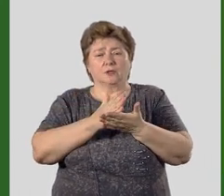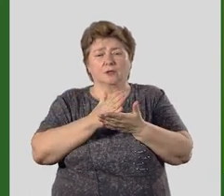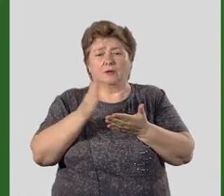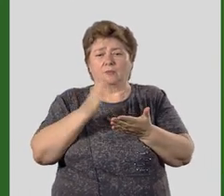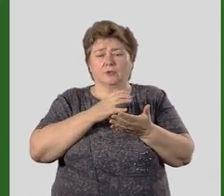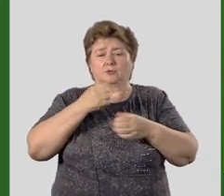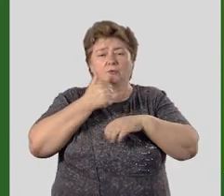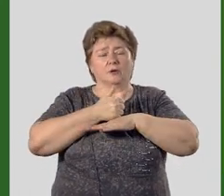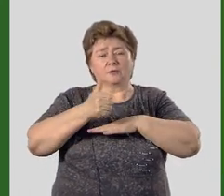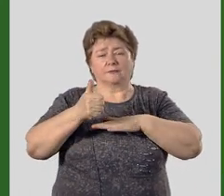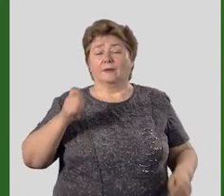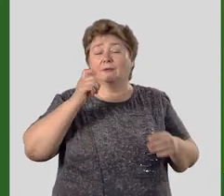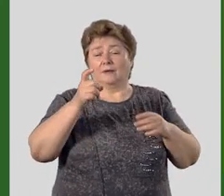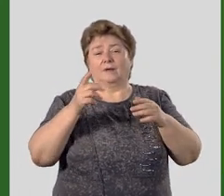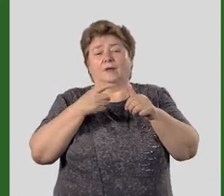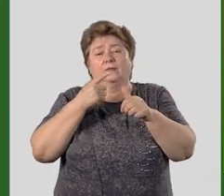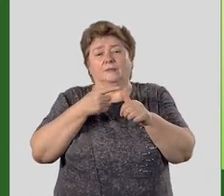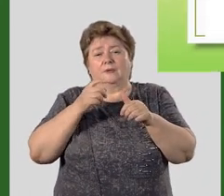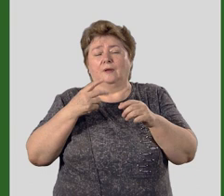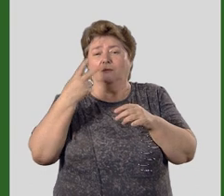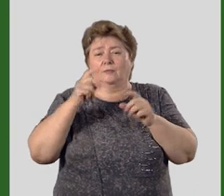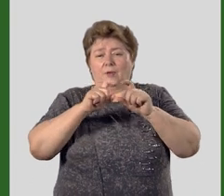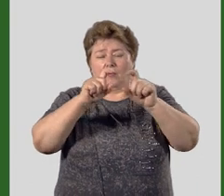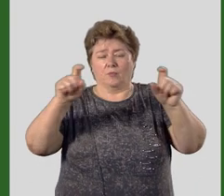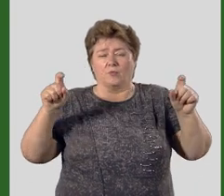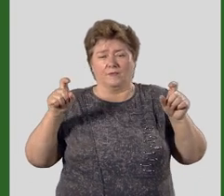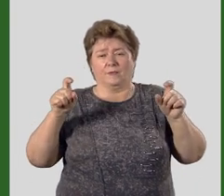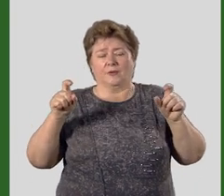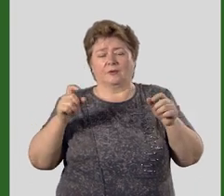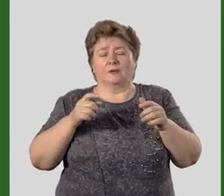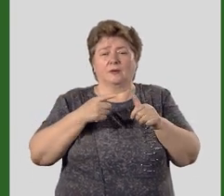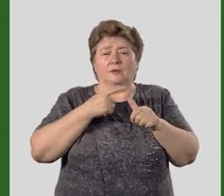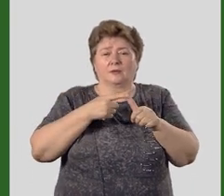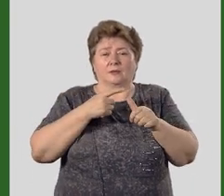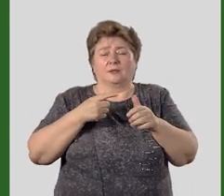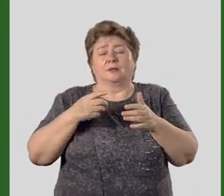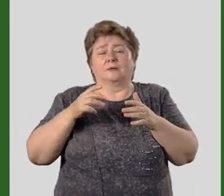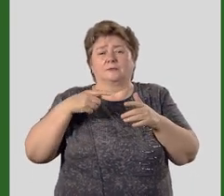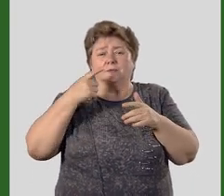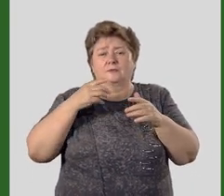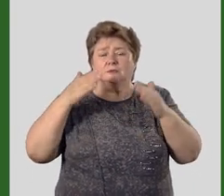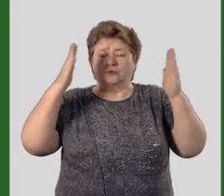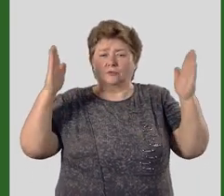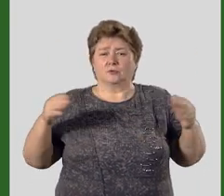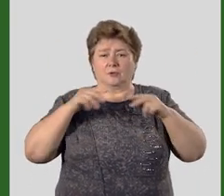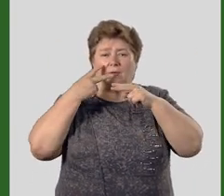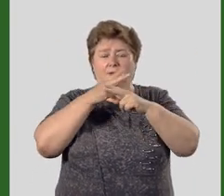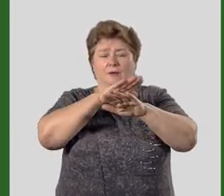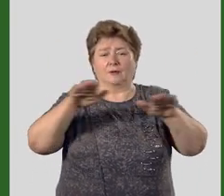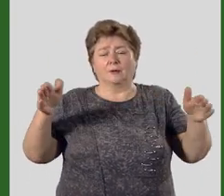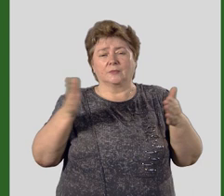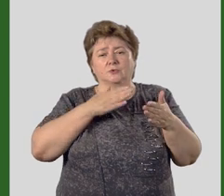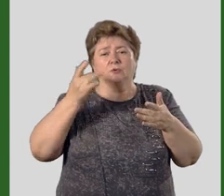между основными. Их отмечают двумя буквами, обозначающими стороны горизонта,